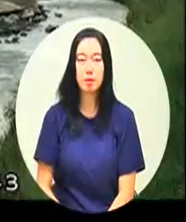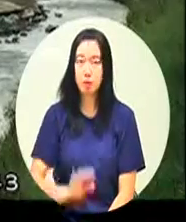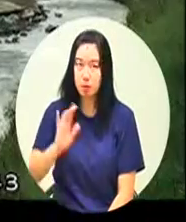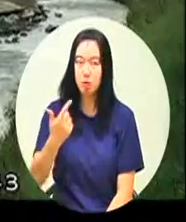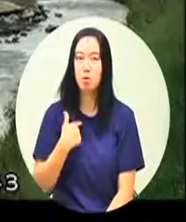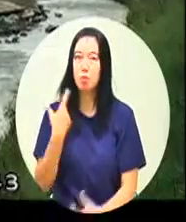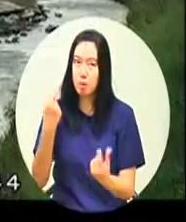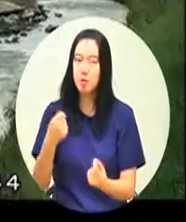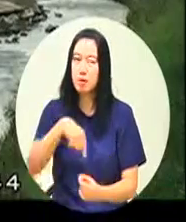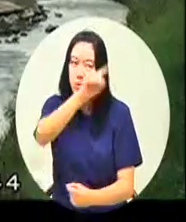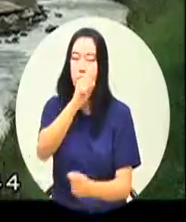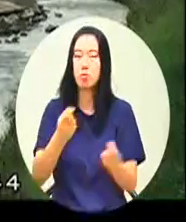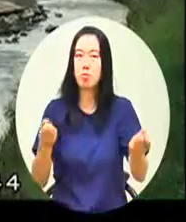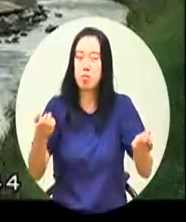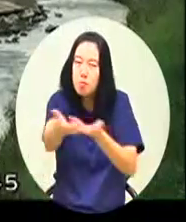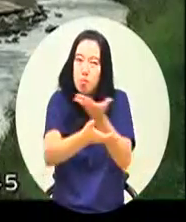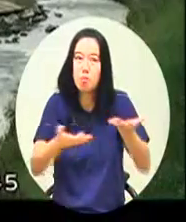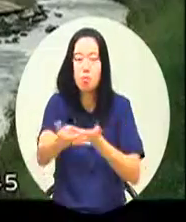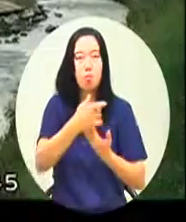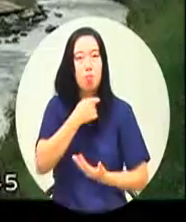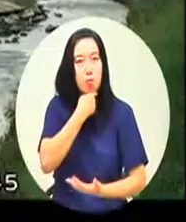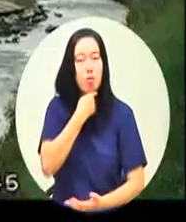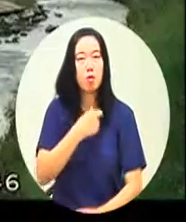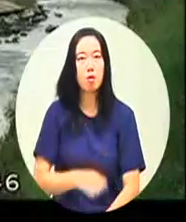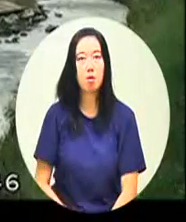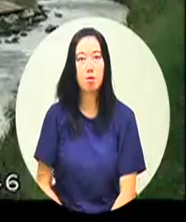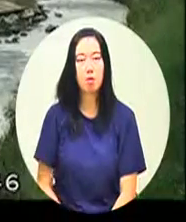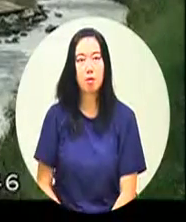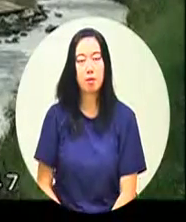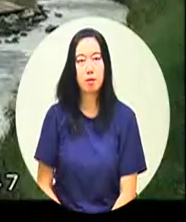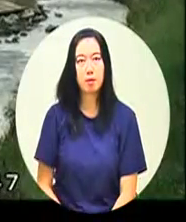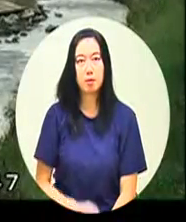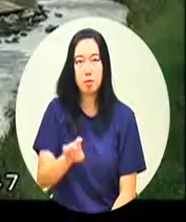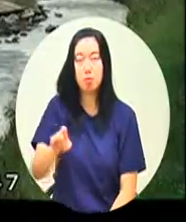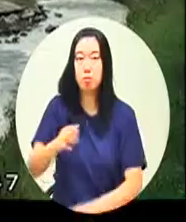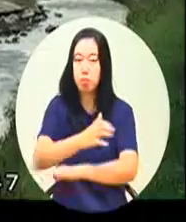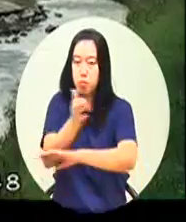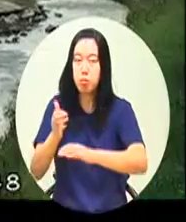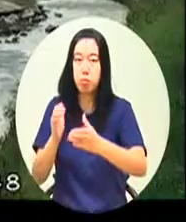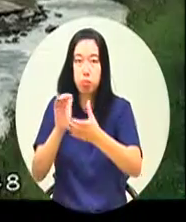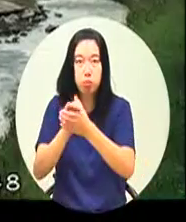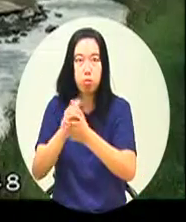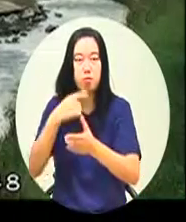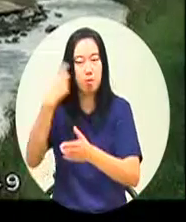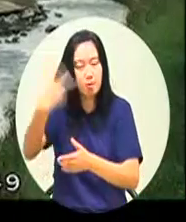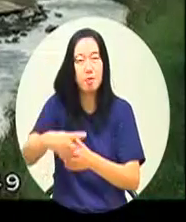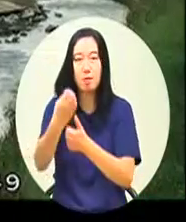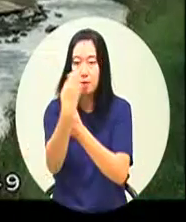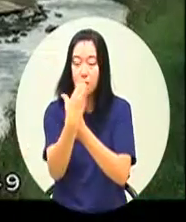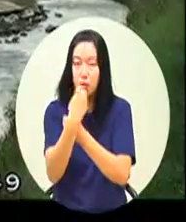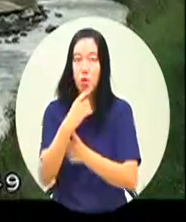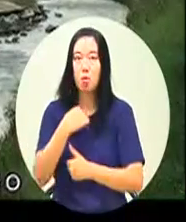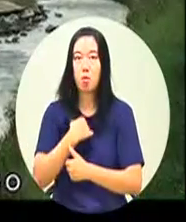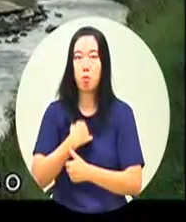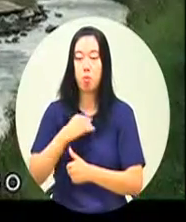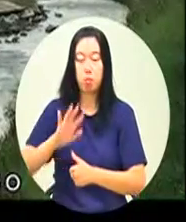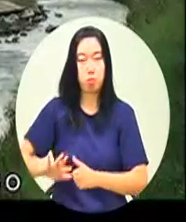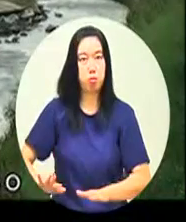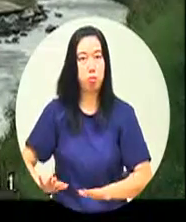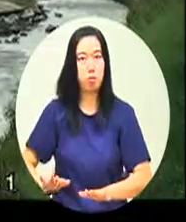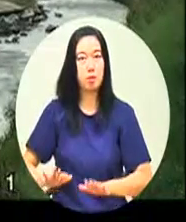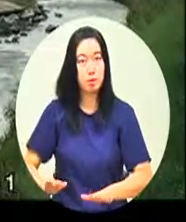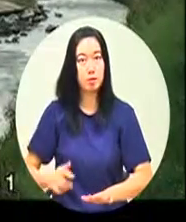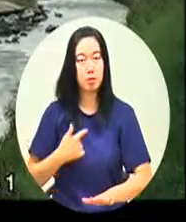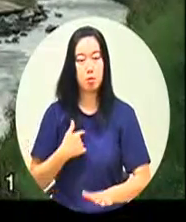爱沟通啦，或者嘛是因讲福利遐乡亲再三交代阿本色吼，讲今日